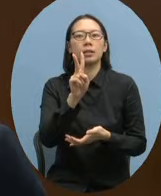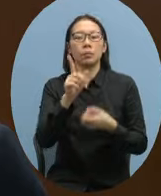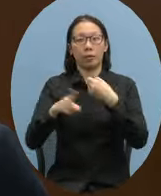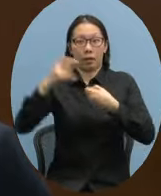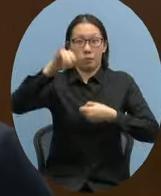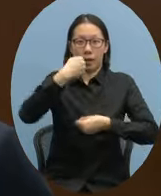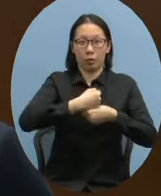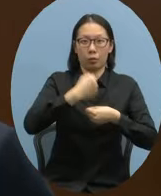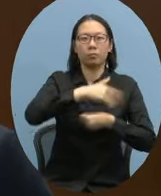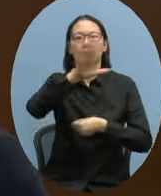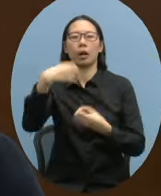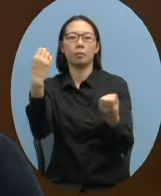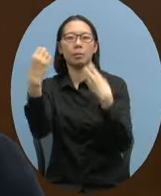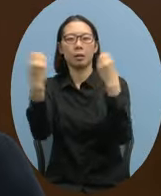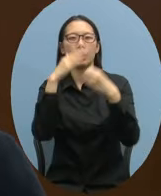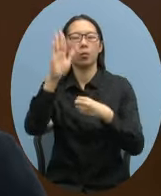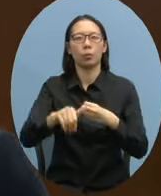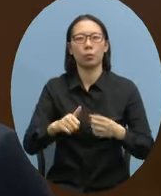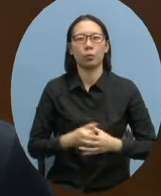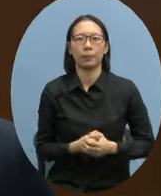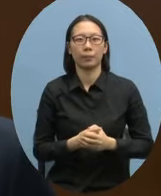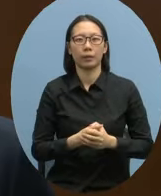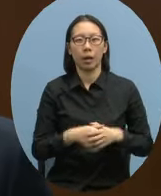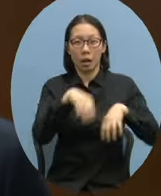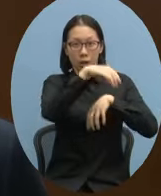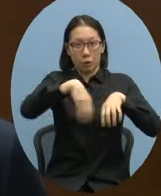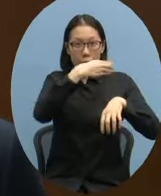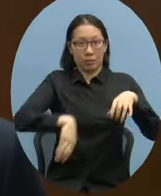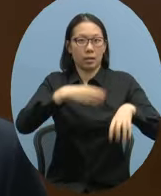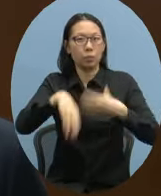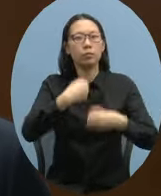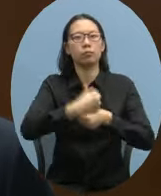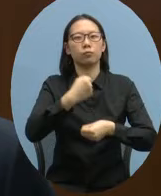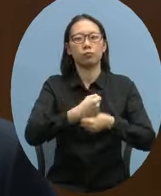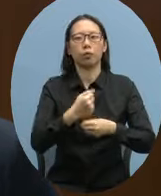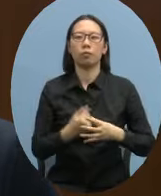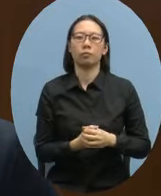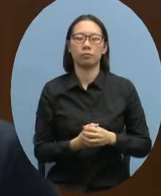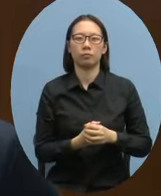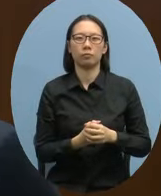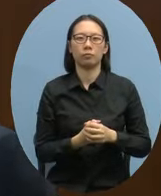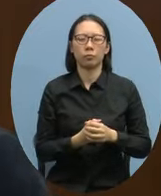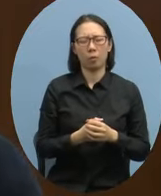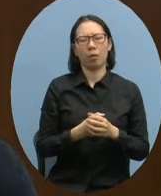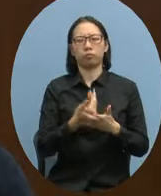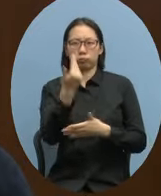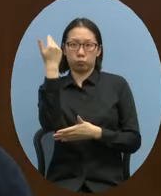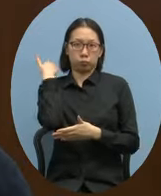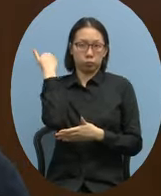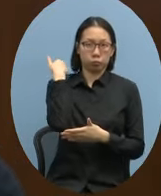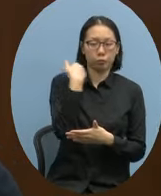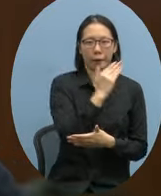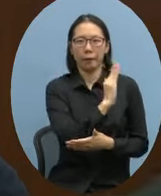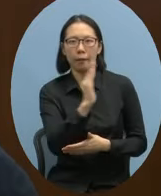我究竟我喺個區議會嘅工作上，我會係點樣同區